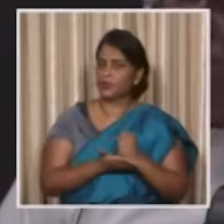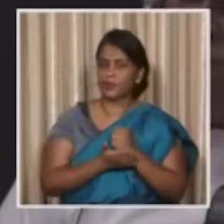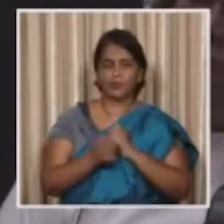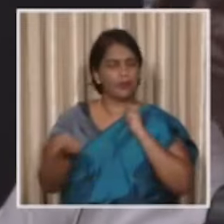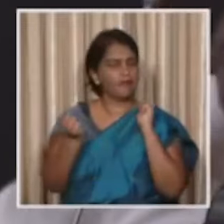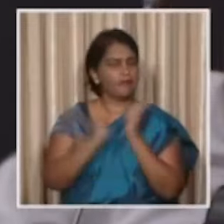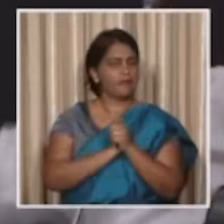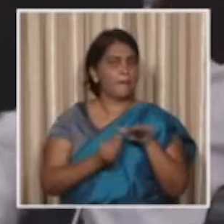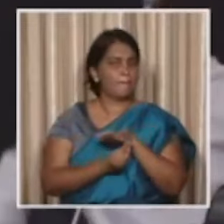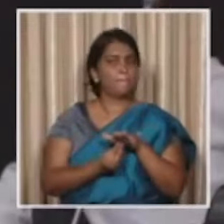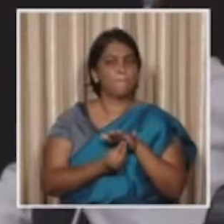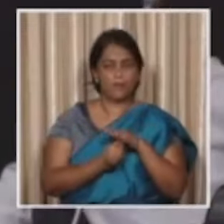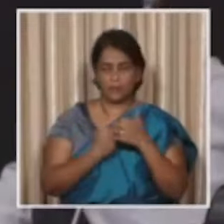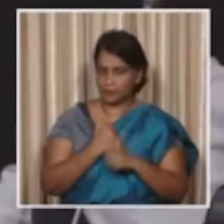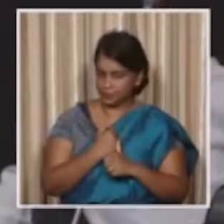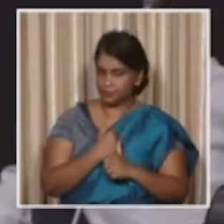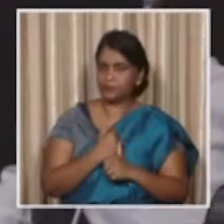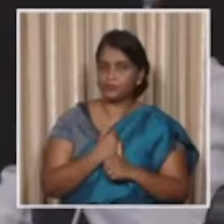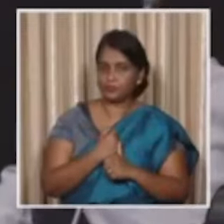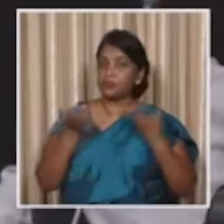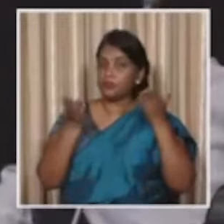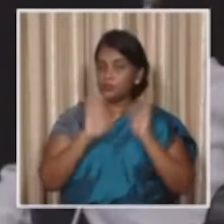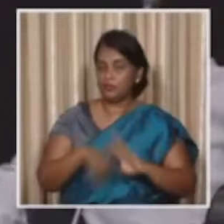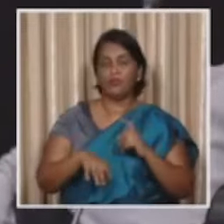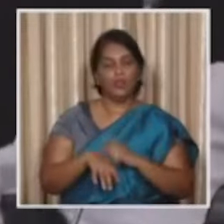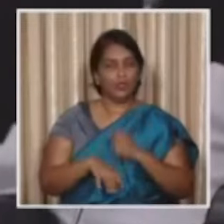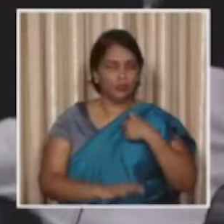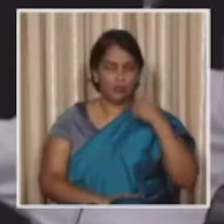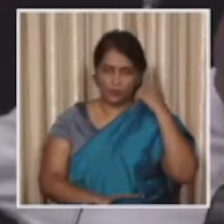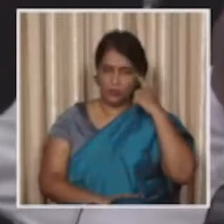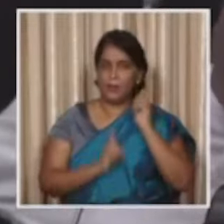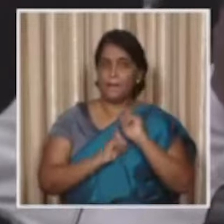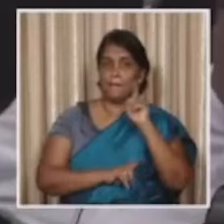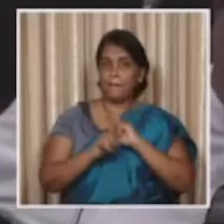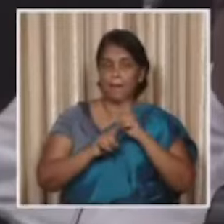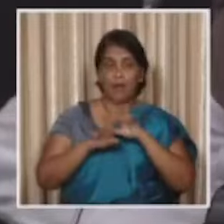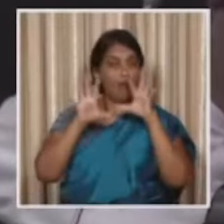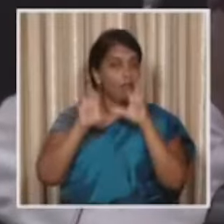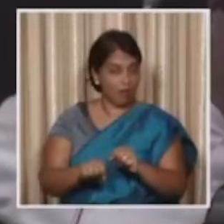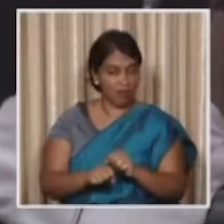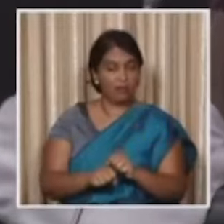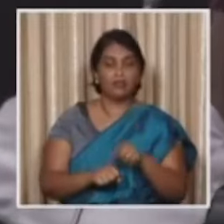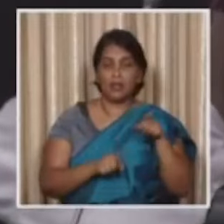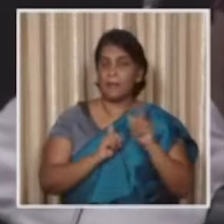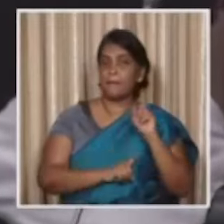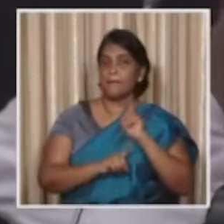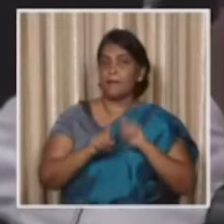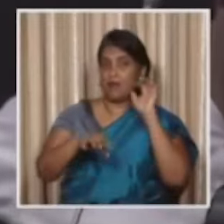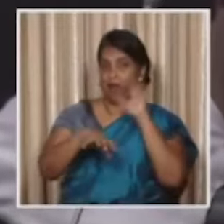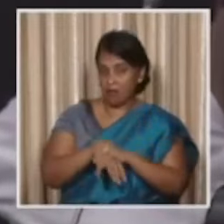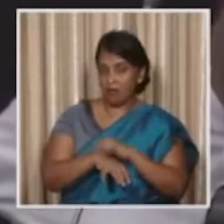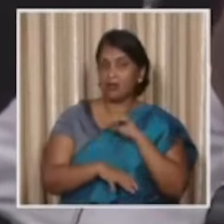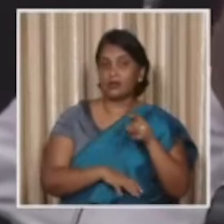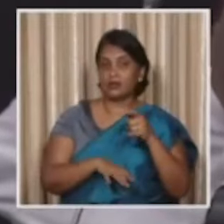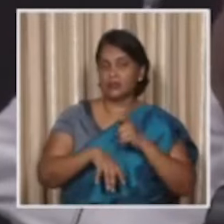වෙනස් පරිසරයක් මේ රටේ නිර්මාණය වෙන්නේ. අවසාන මොහොතේ අපි දන්නවා පාර්ලිමේන්තුව අල්ලගන්න ගියා. මෙතන පාර්ලිමේන්තුව අල්ලගන්න ගියා.